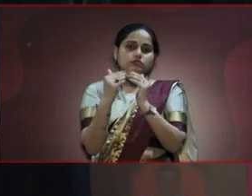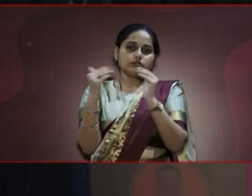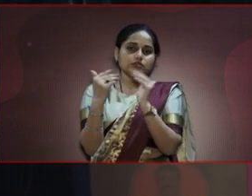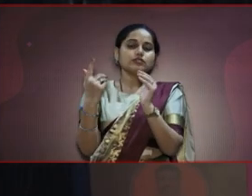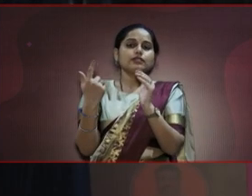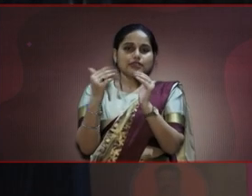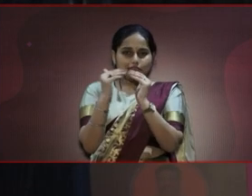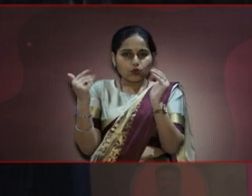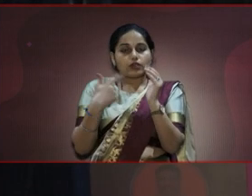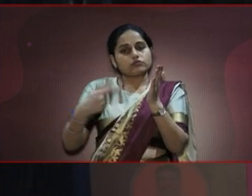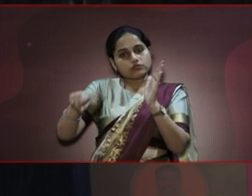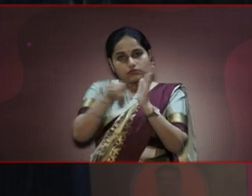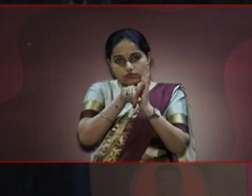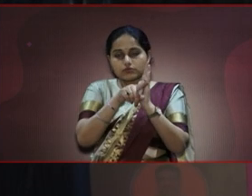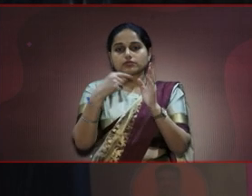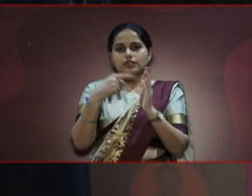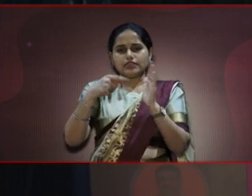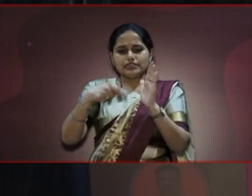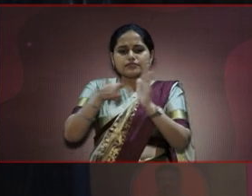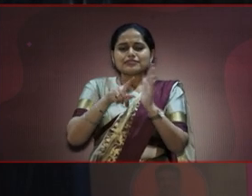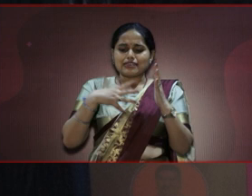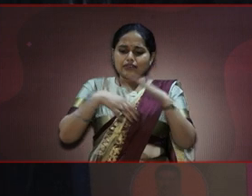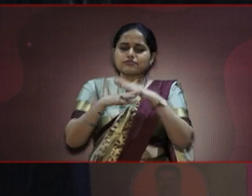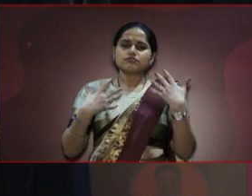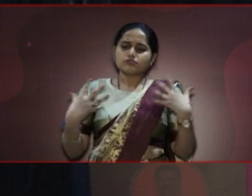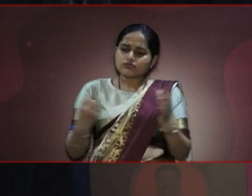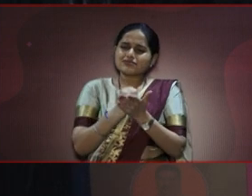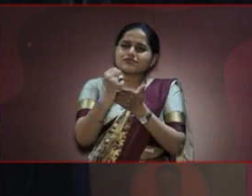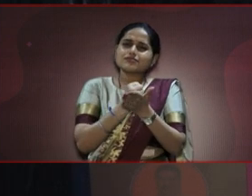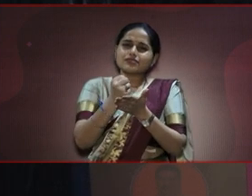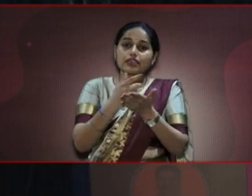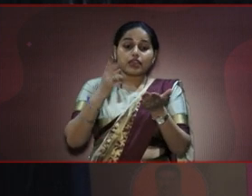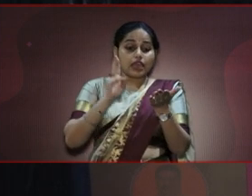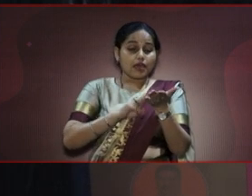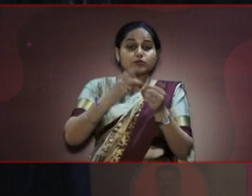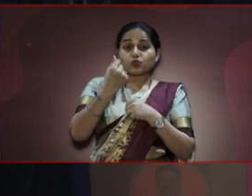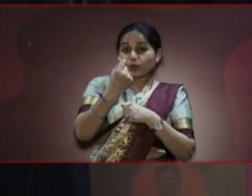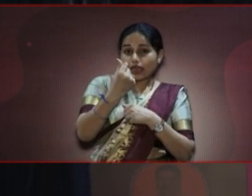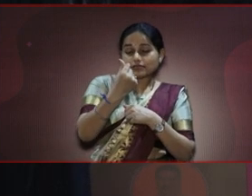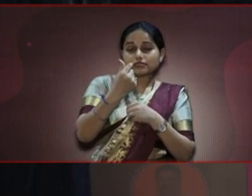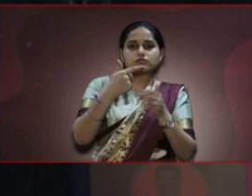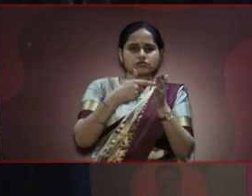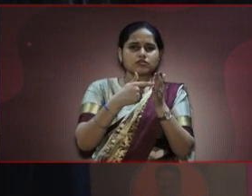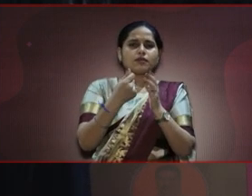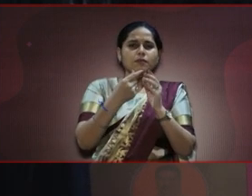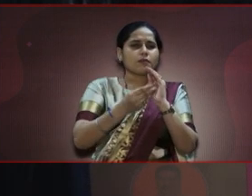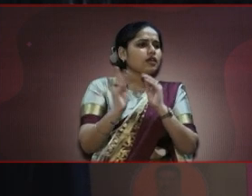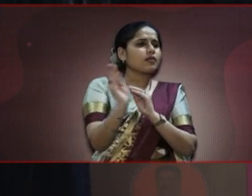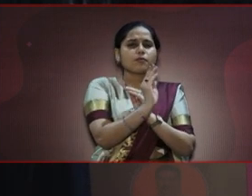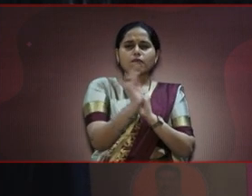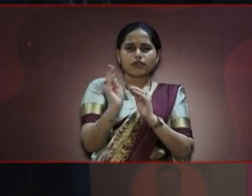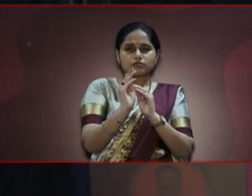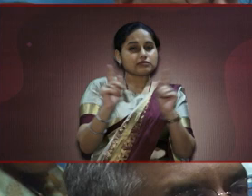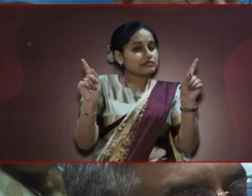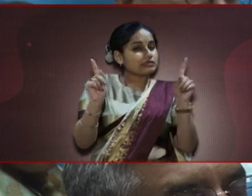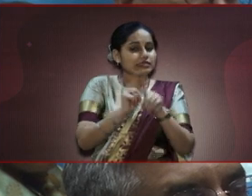साइन कर रहे हैं, उसमें हम ये कोशिश कर रहे हैं कि एमआरपी पे मैक्सिमम जगह उसी मूल्य